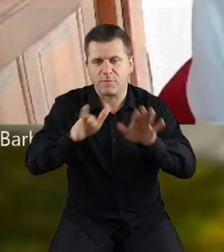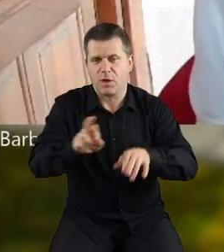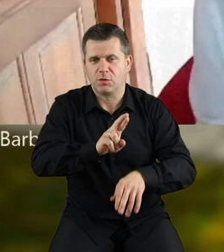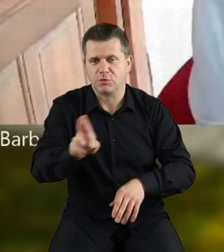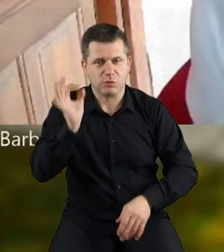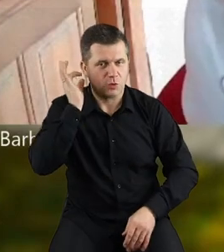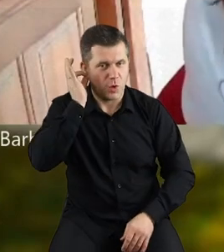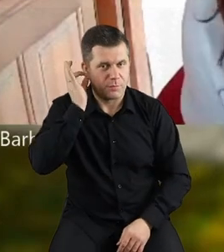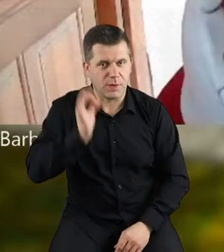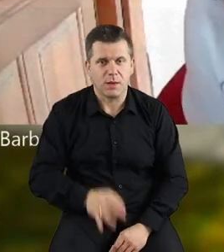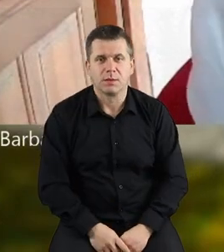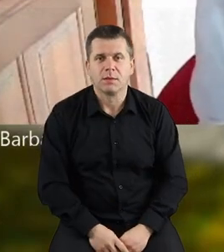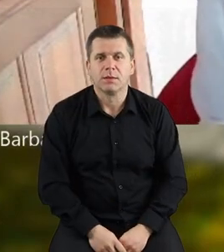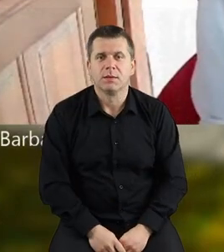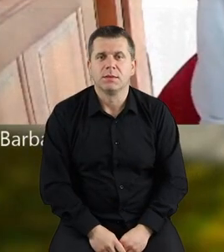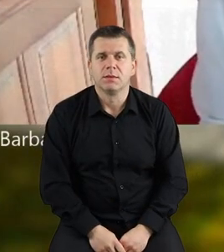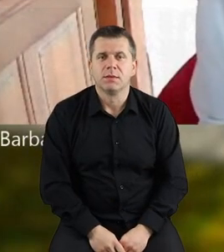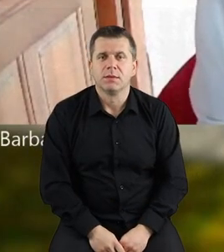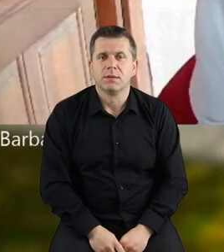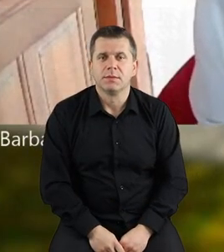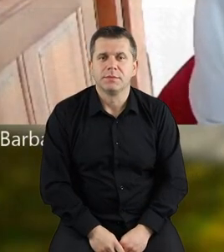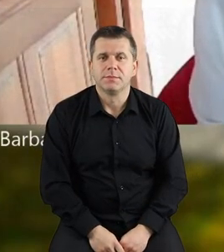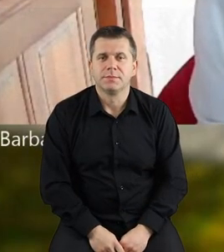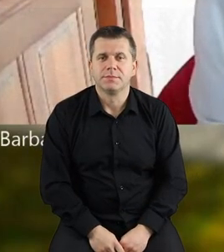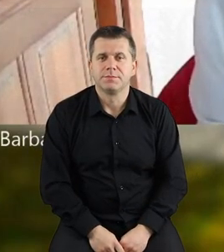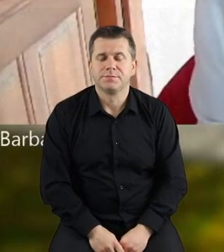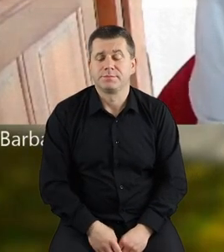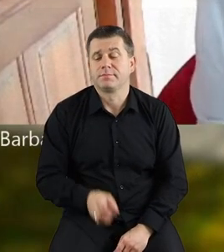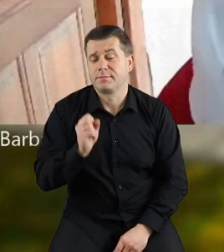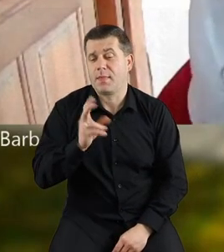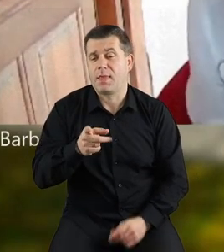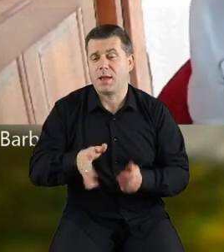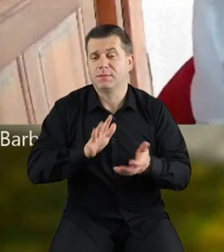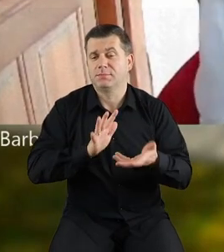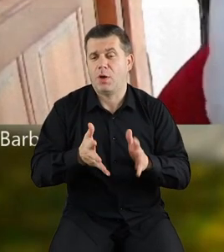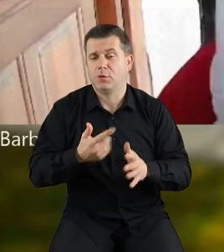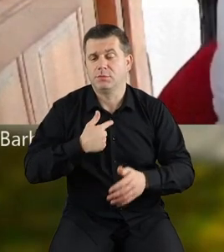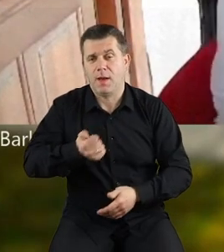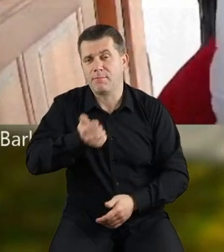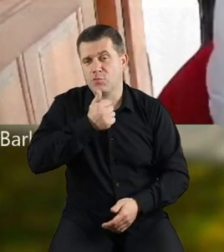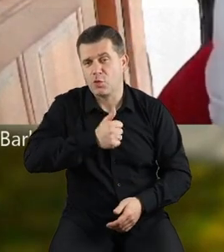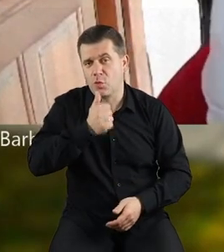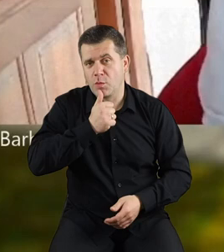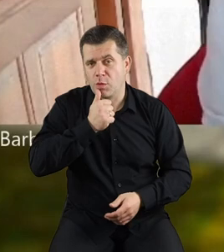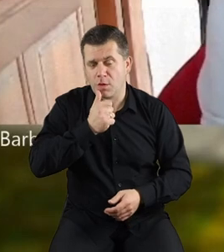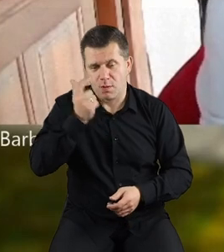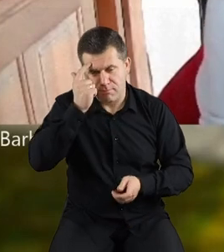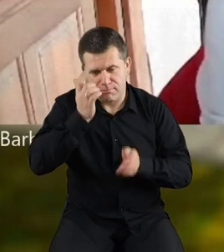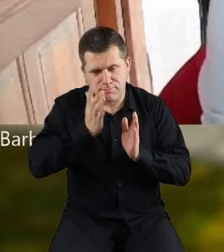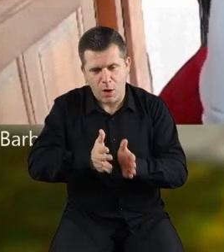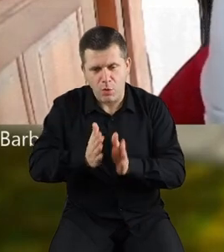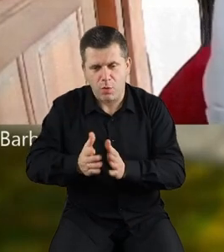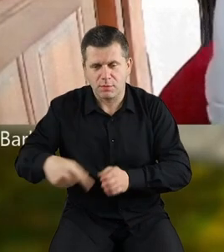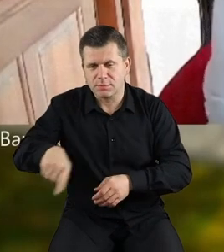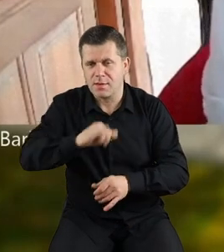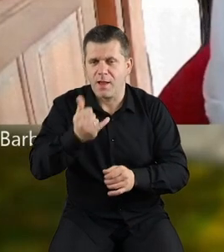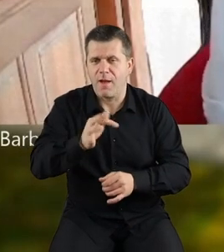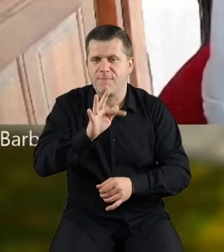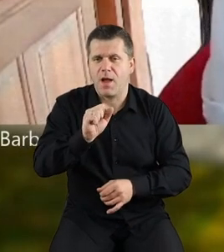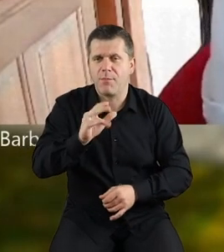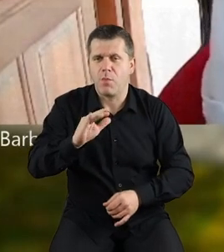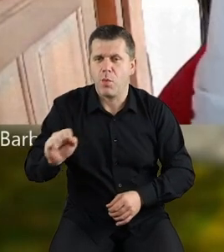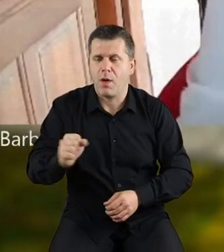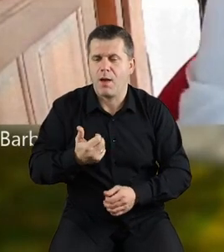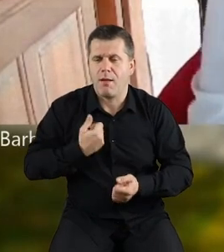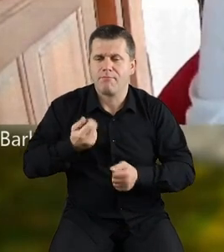świadomą wielu rzeczy kobietą, która w ten sposób próbuje ułożyć